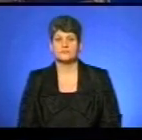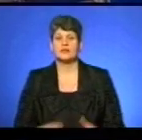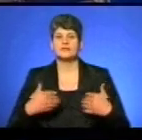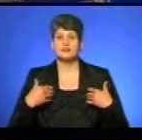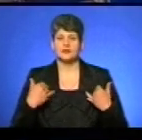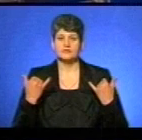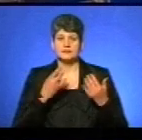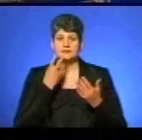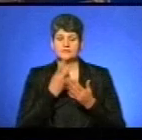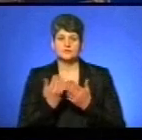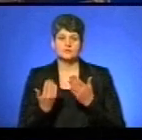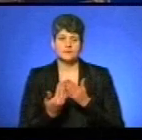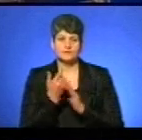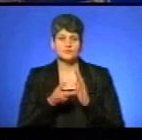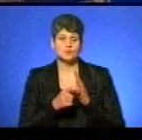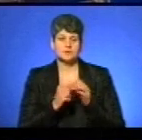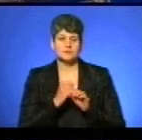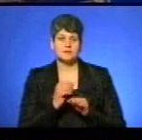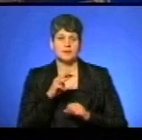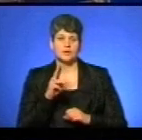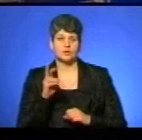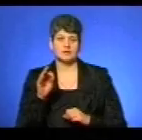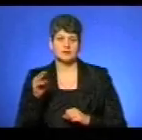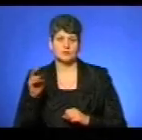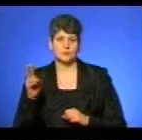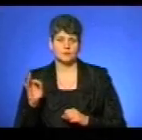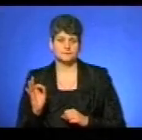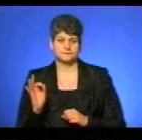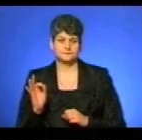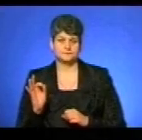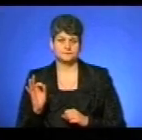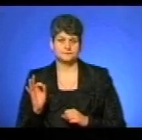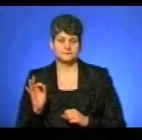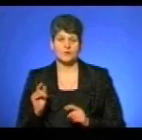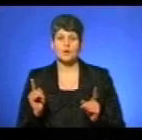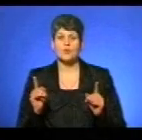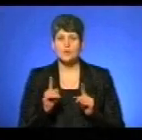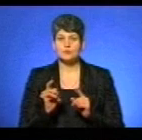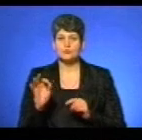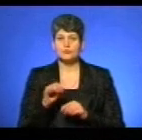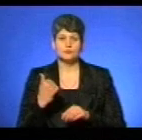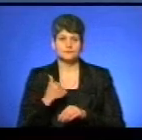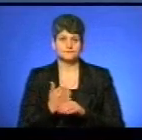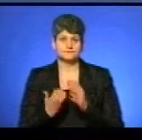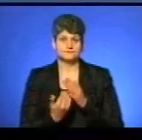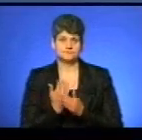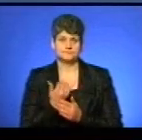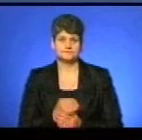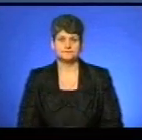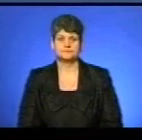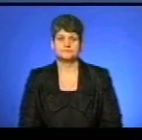Вітаю! Ви дивитесь новини. У студії працює Марія Котенко. Коротко про головне.